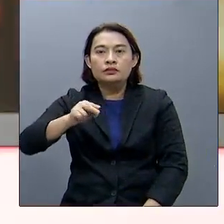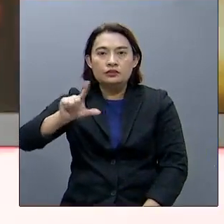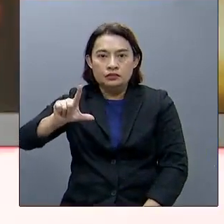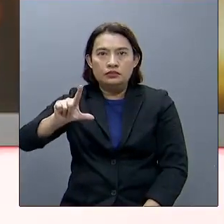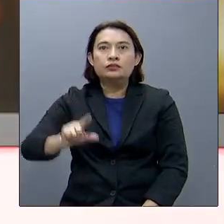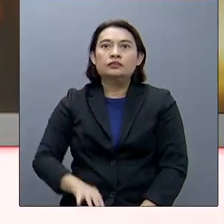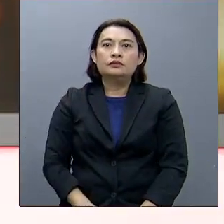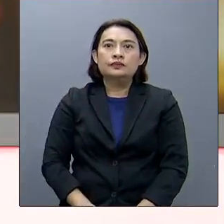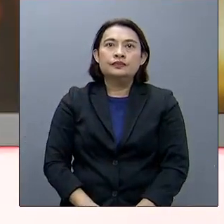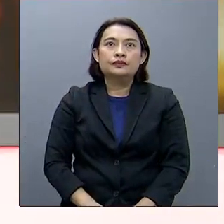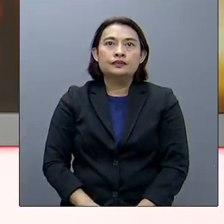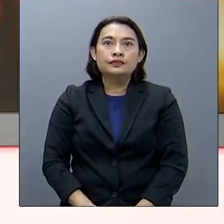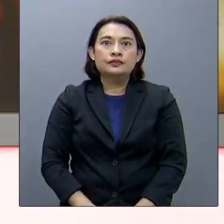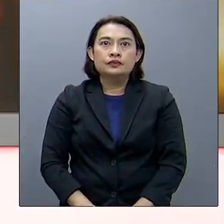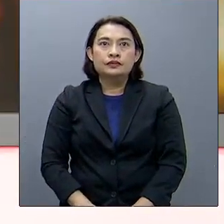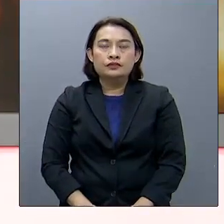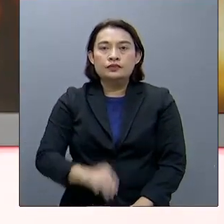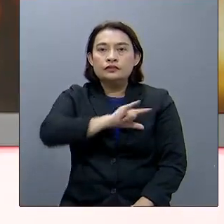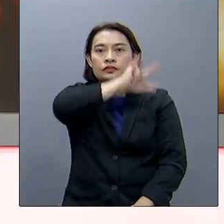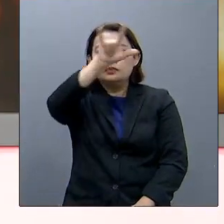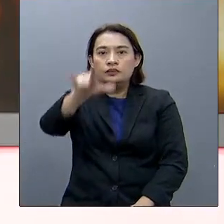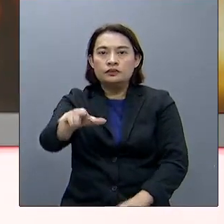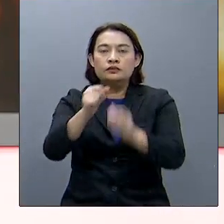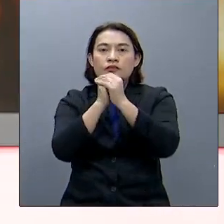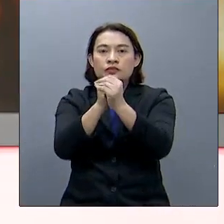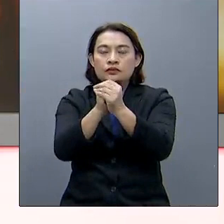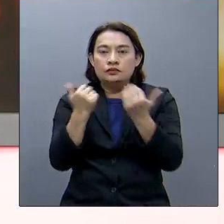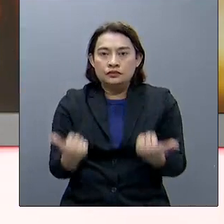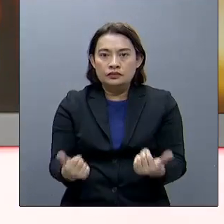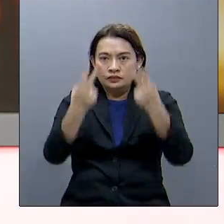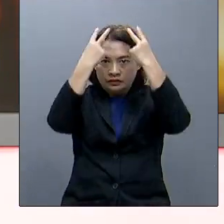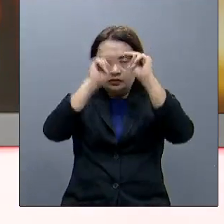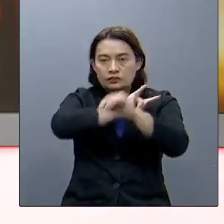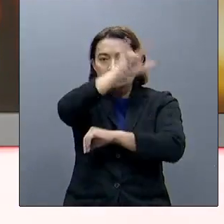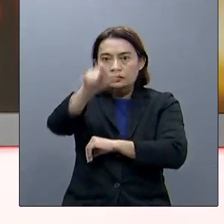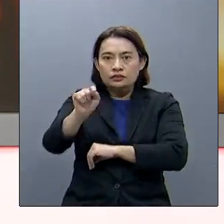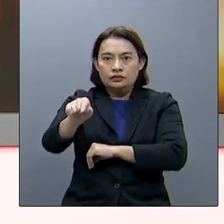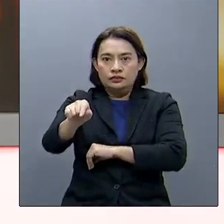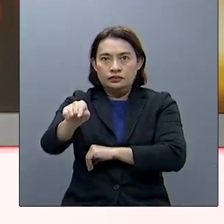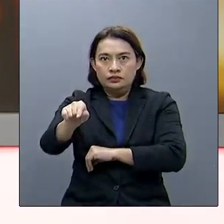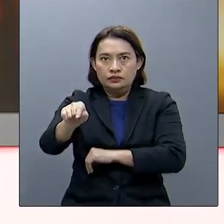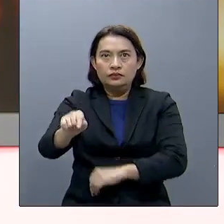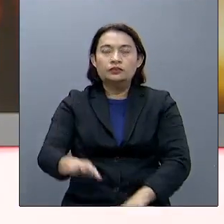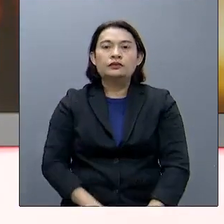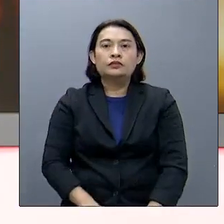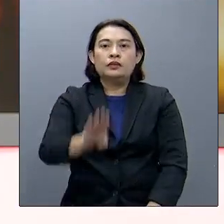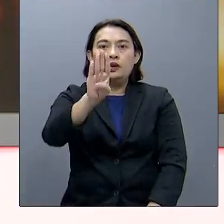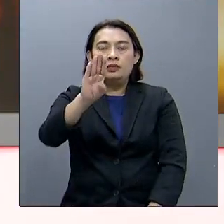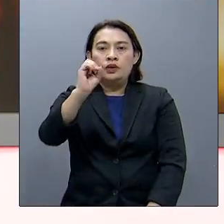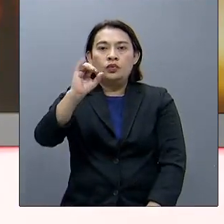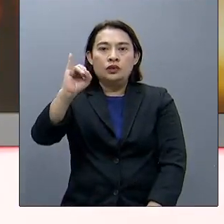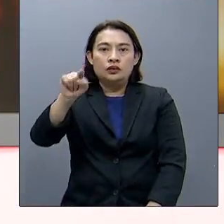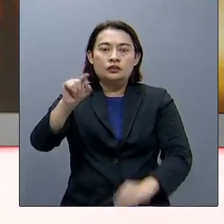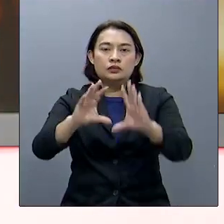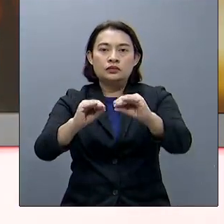ค่ะในการเดินทางไปเยือนจีนครั้งนี้นะคะของนายกรัฐมนตรีทางด้านของ BOI ค่ะก็จะมีการจัดประชุ